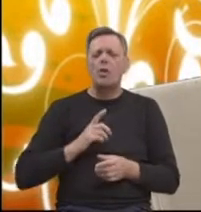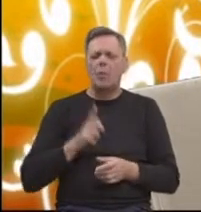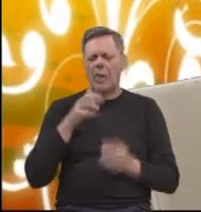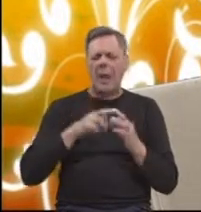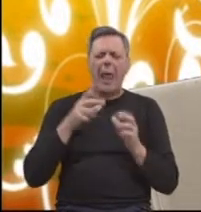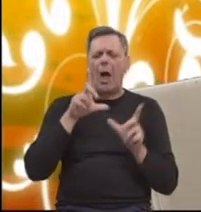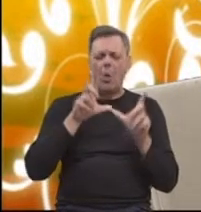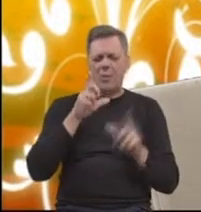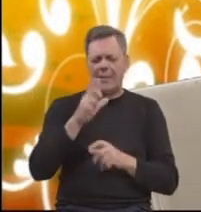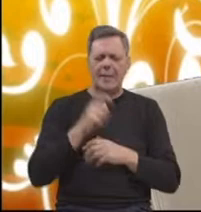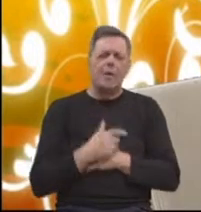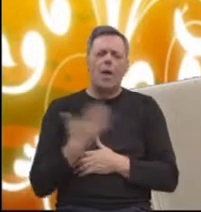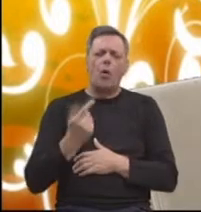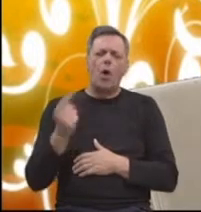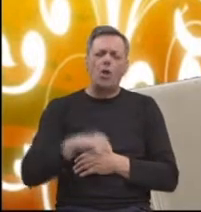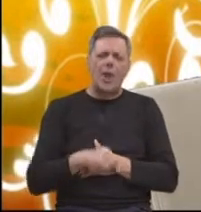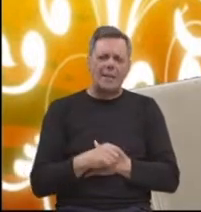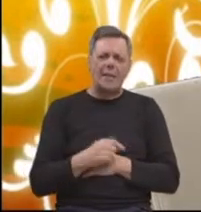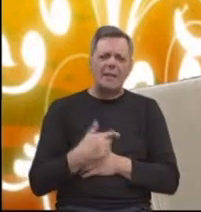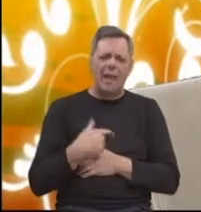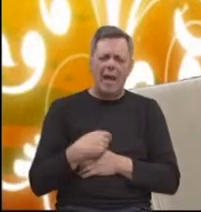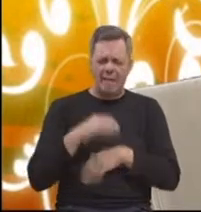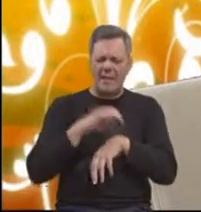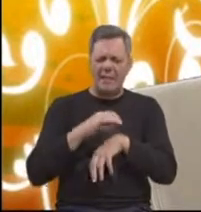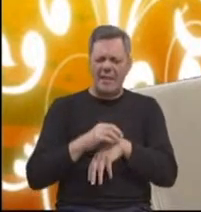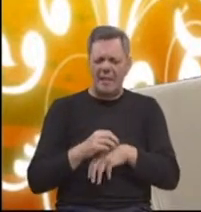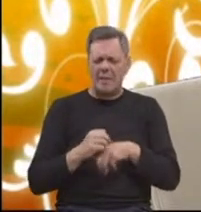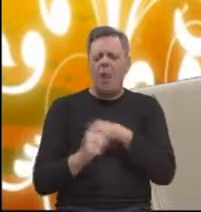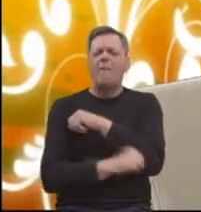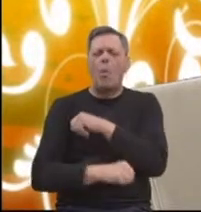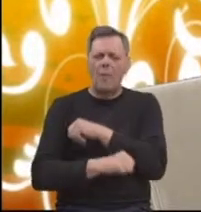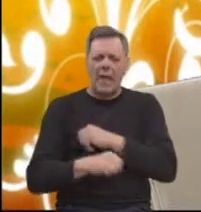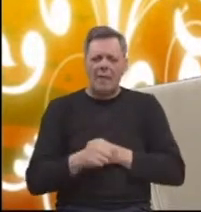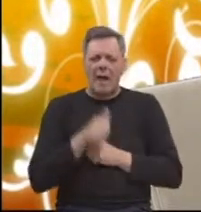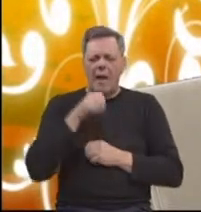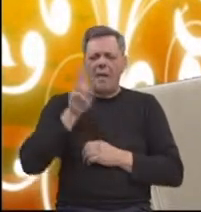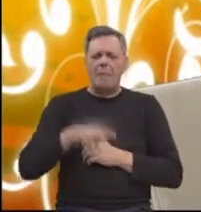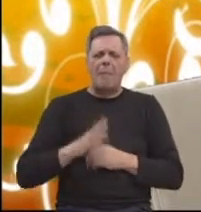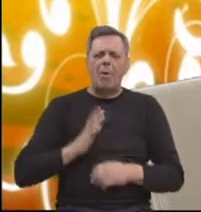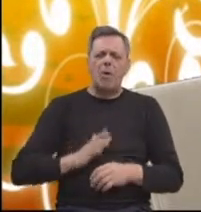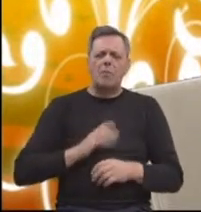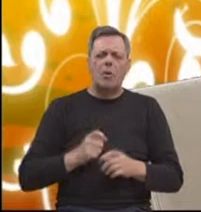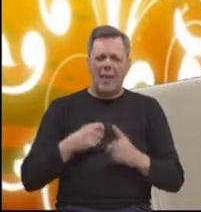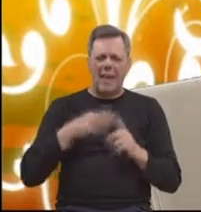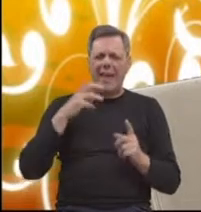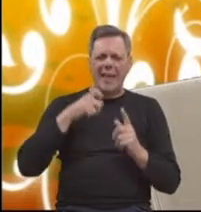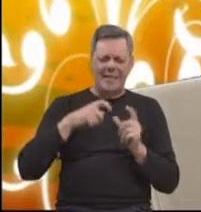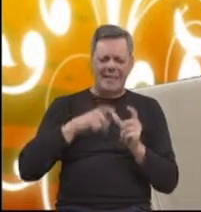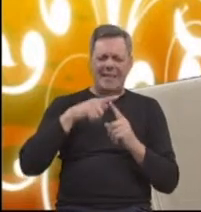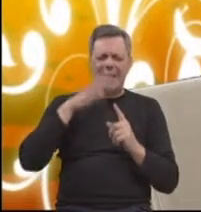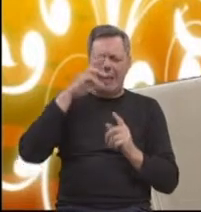Lauc koji dolazi sa farmaceutsko-biokemijskog fakulteta. Imamo gospodina Kerstena